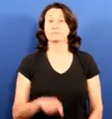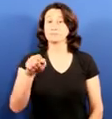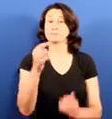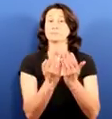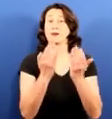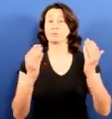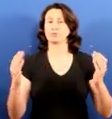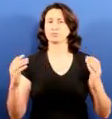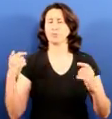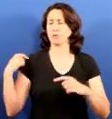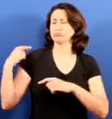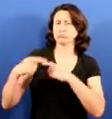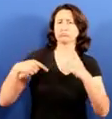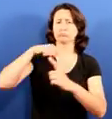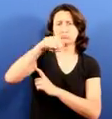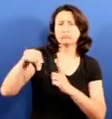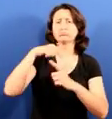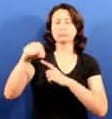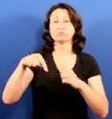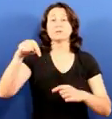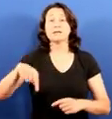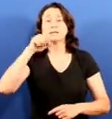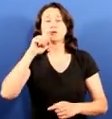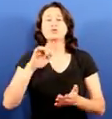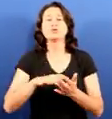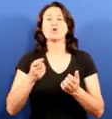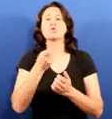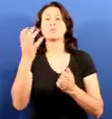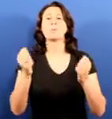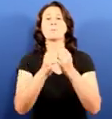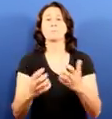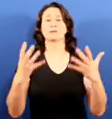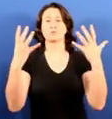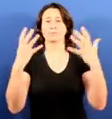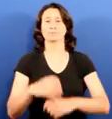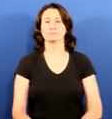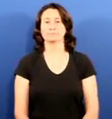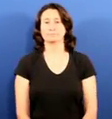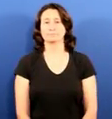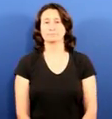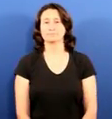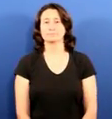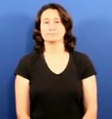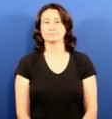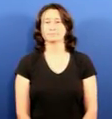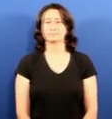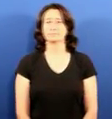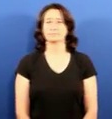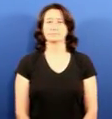Ibarretxen, Jon Macareno eta Mikel Di Perez Urkijo. RTBL Bizkaia 2012 arte erakusketa